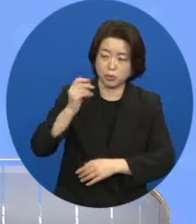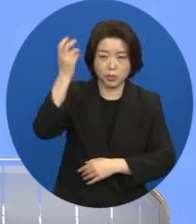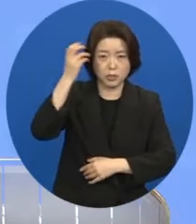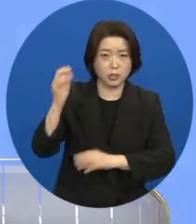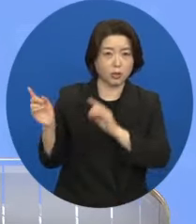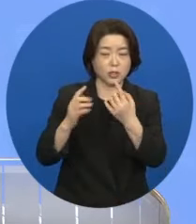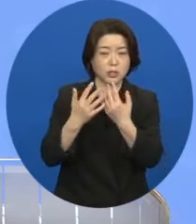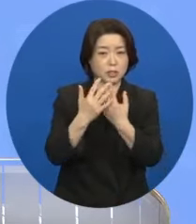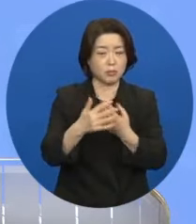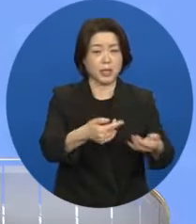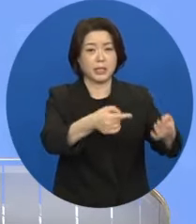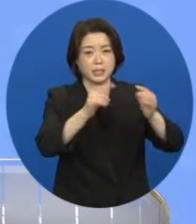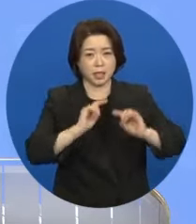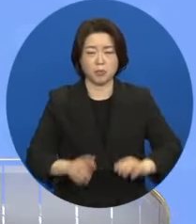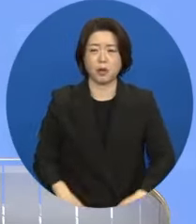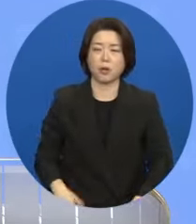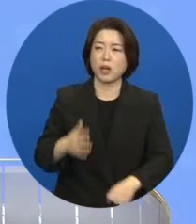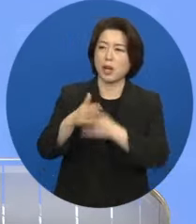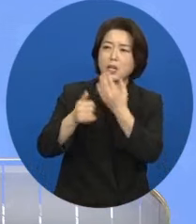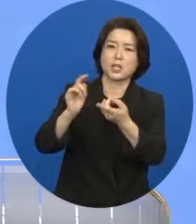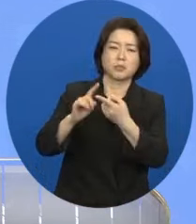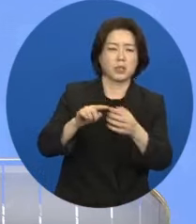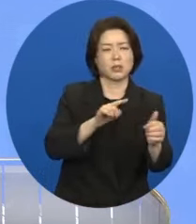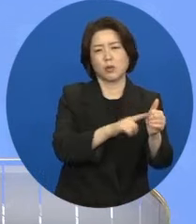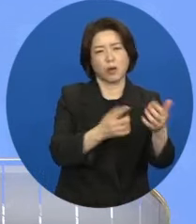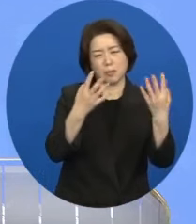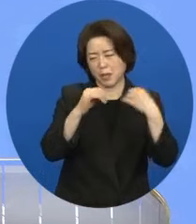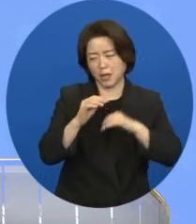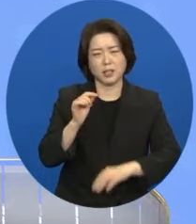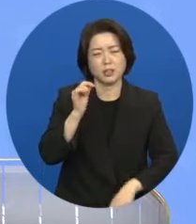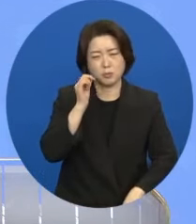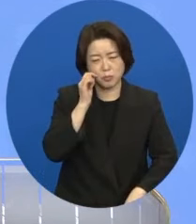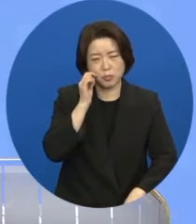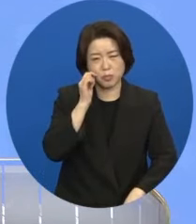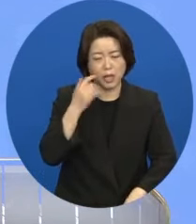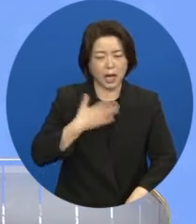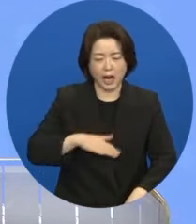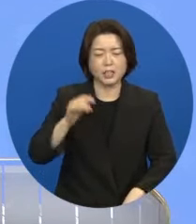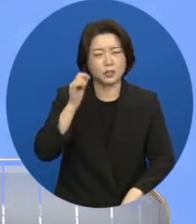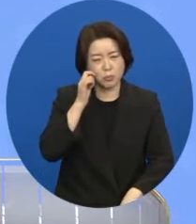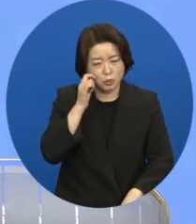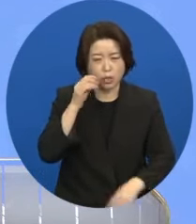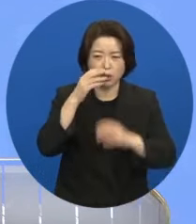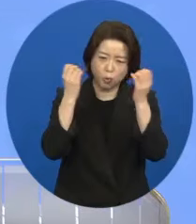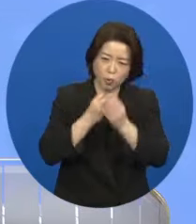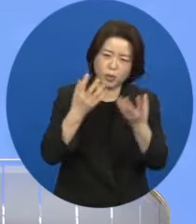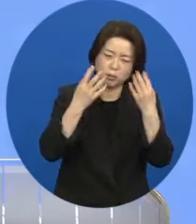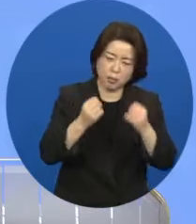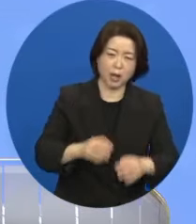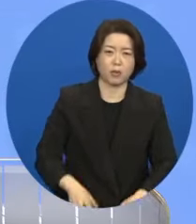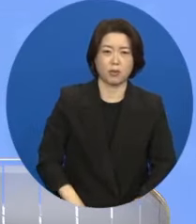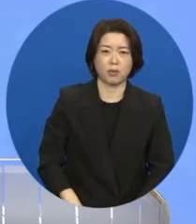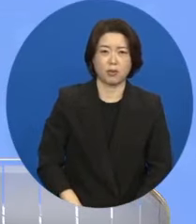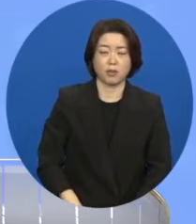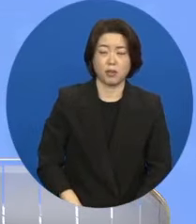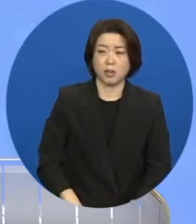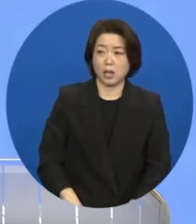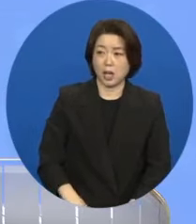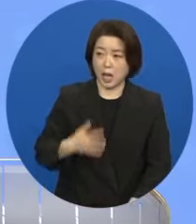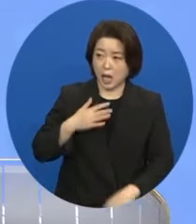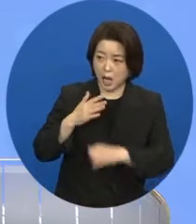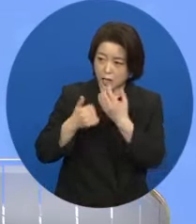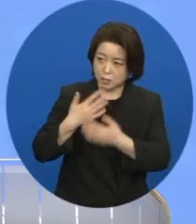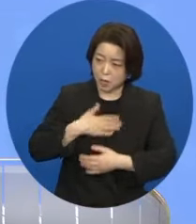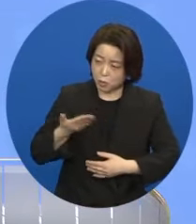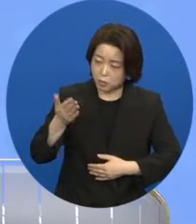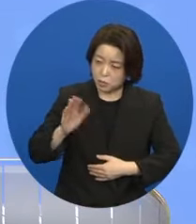되었는데요 하나님에 대해서 너무 이분이 몰랐다는 오해도 많았고 하나님에 대해서 알고 싶지만 잘못 알고 있는 것도 많았고 근데